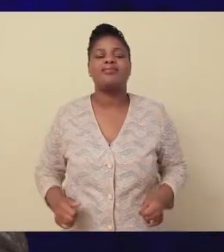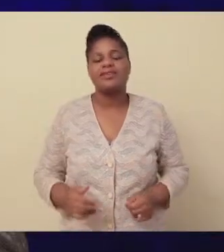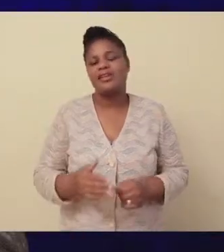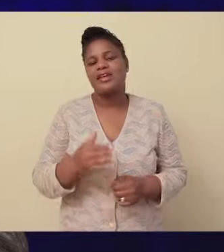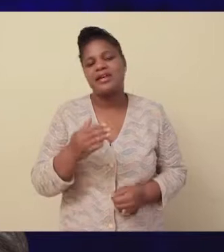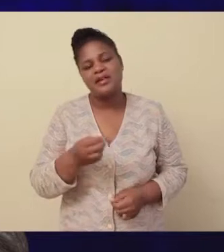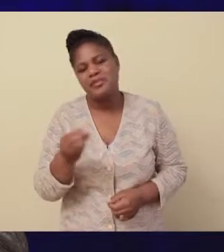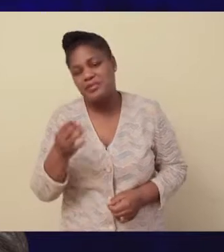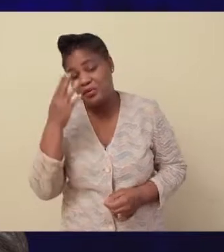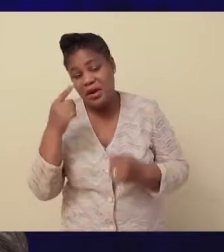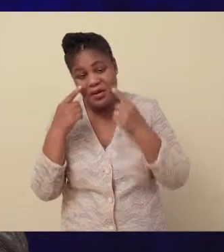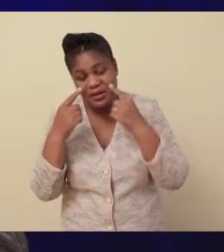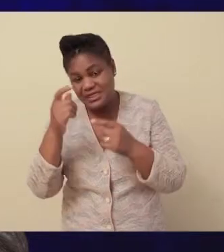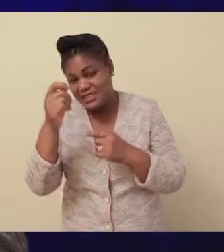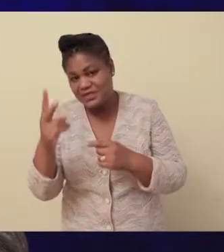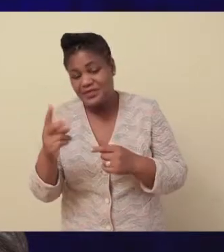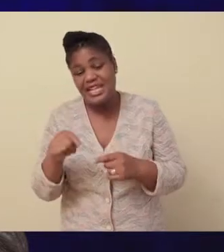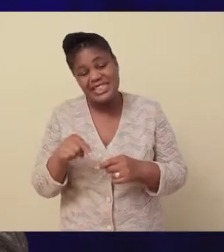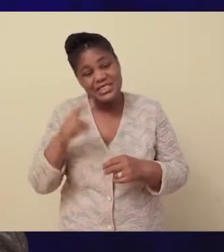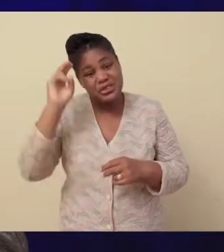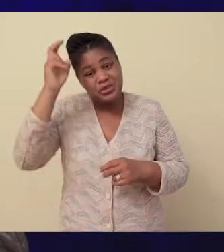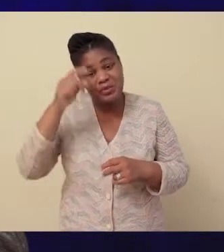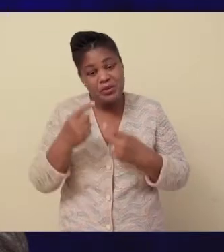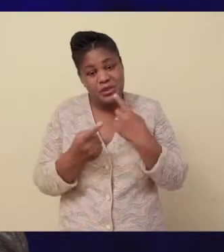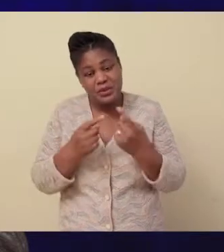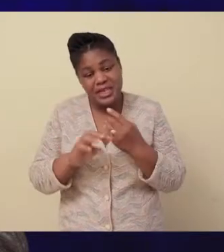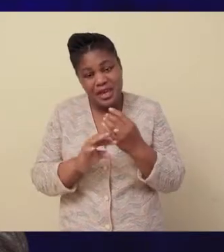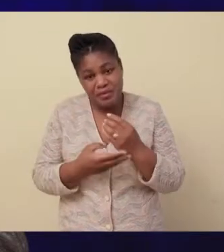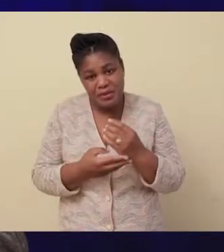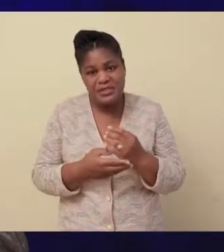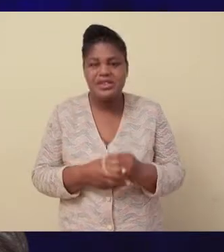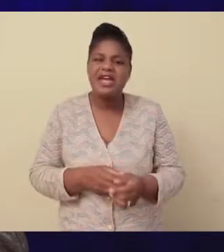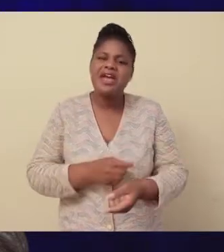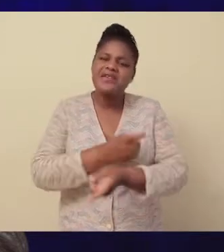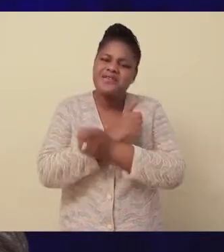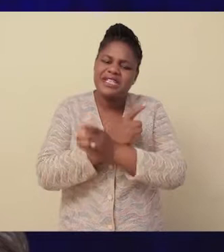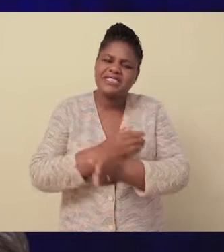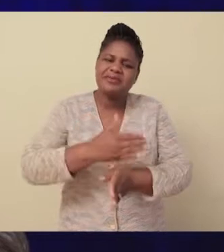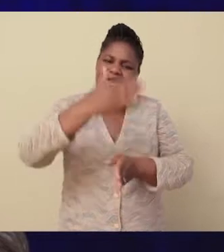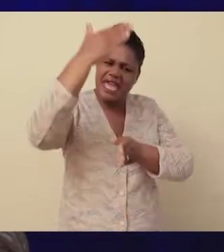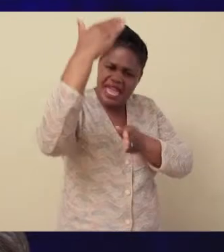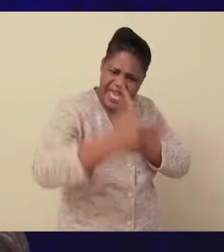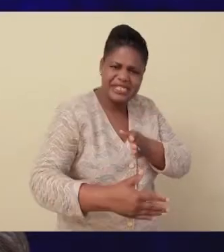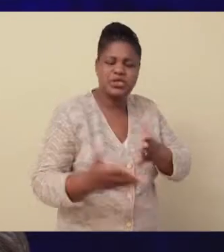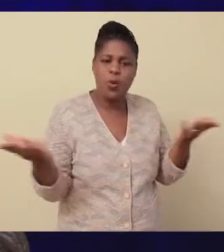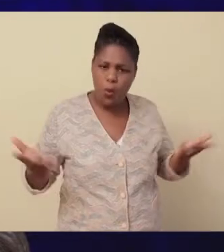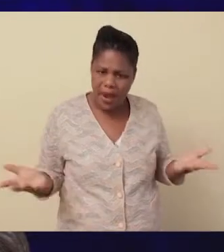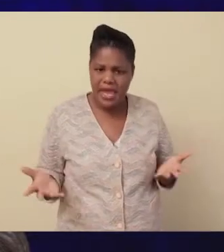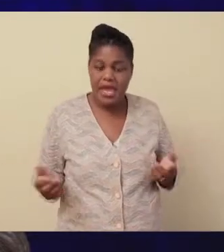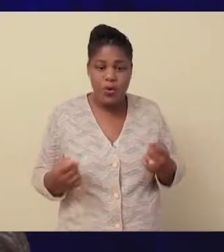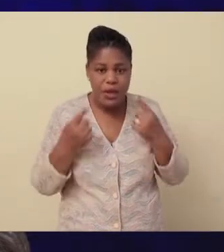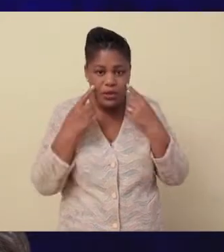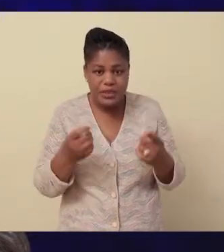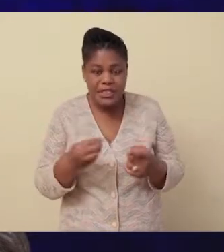Vadio watariri, nyaya tiri kutaura panapa, yekuti ushamwari unoperera papi. Tiri kutarisa vanhu